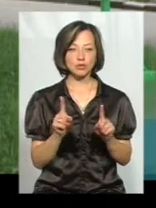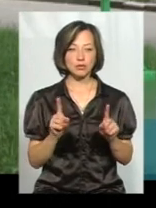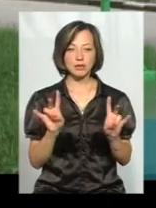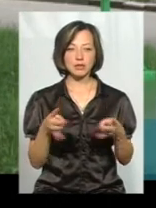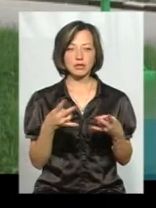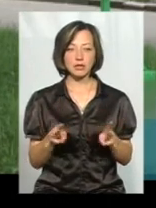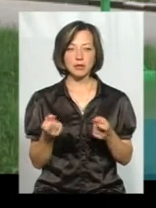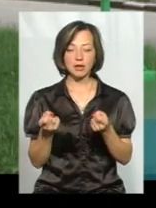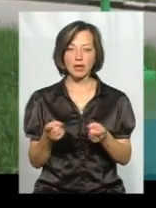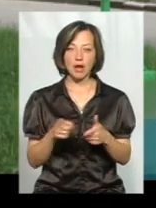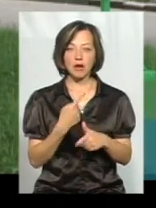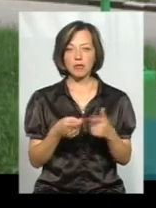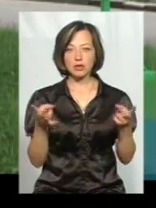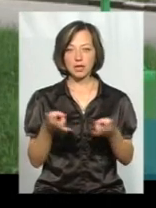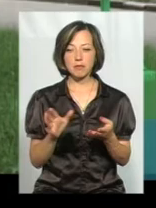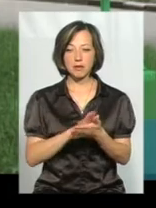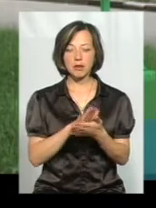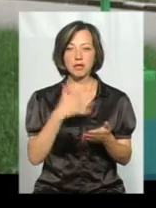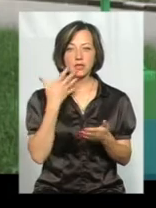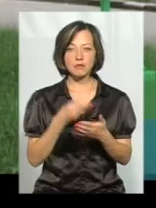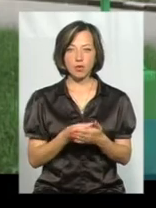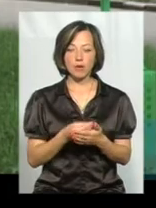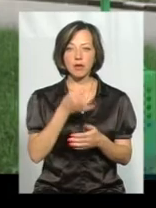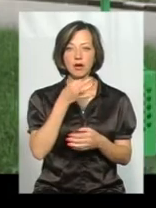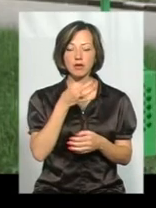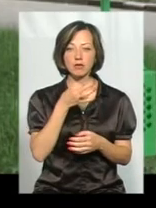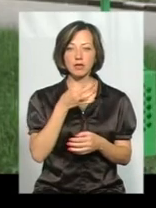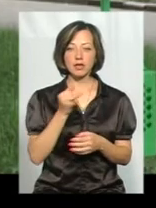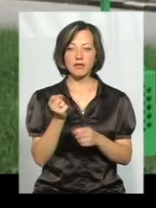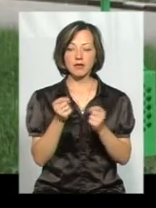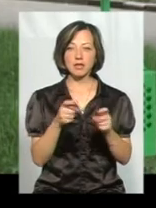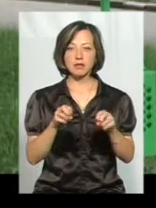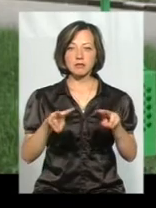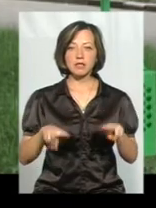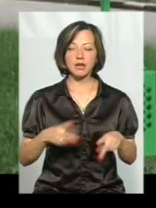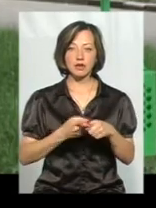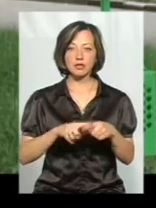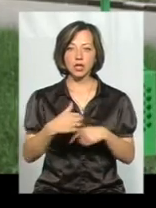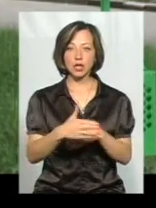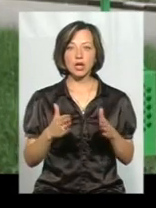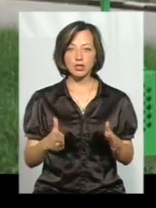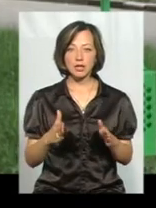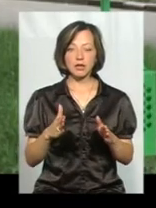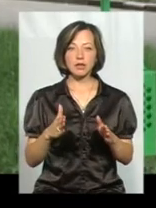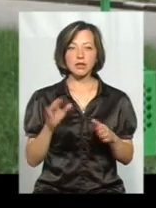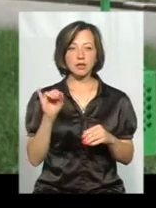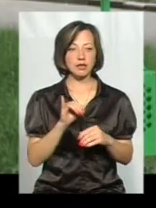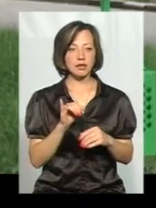треба кидати або треба прибирати за своїми улюбленцями і викидати їх в спеціальний цей ящик і накидати